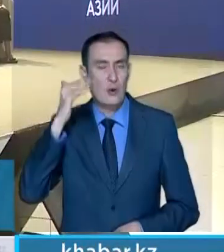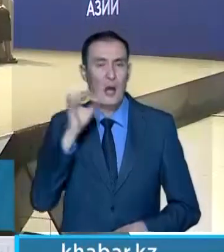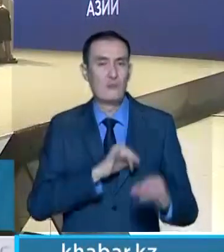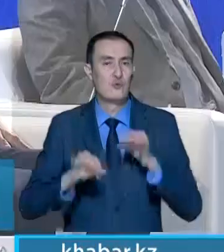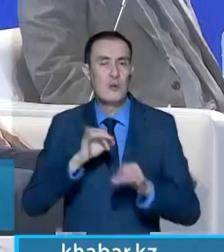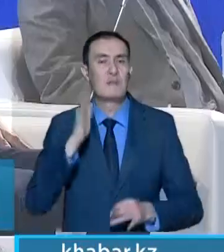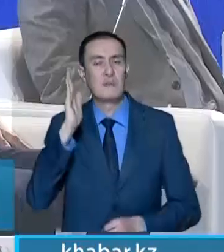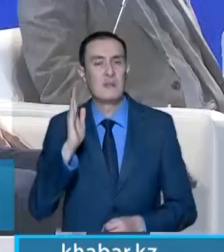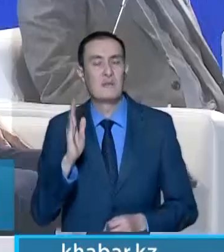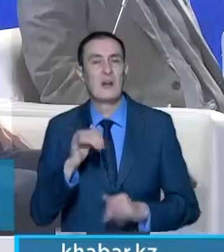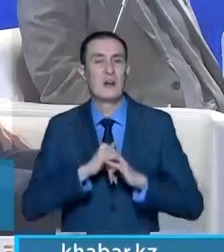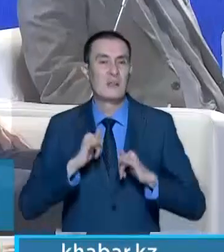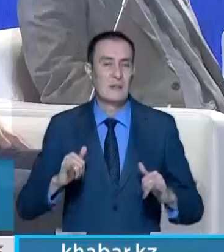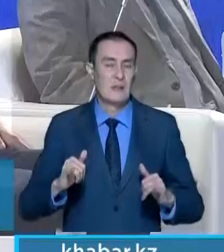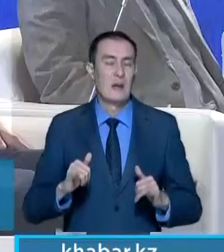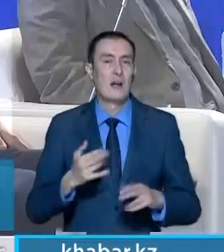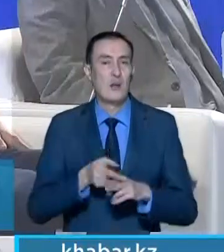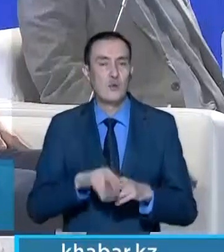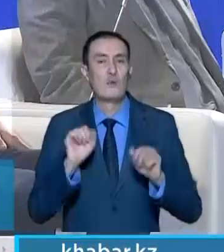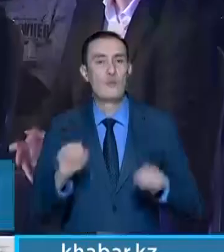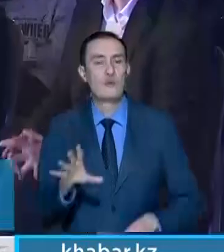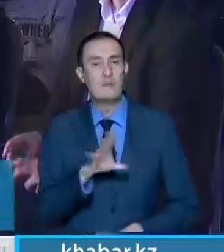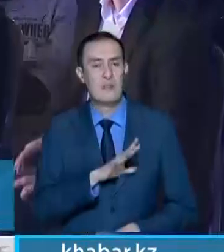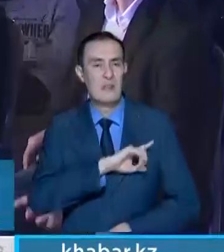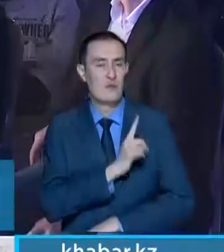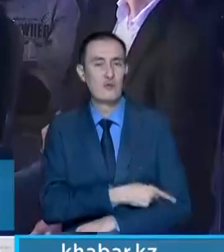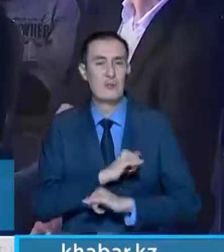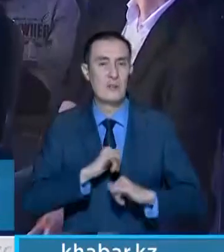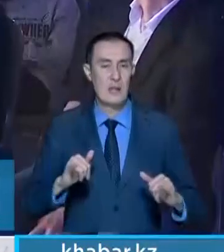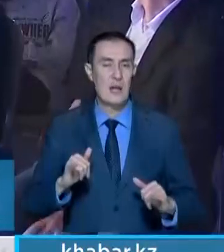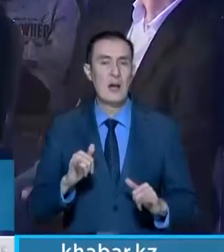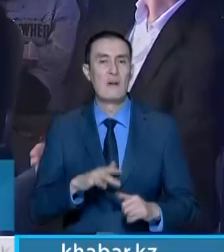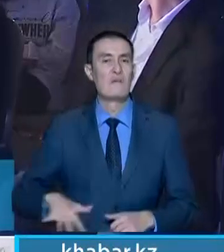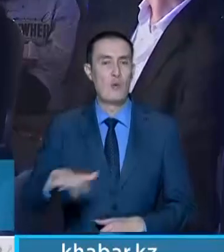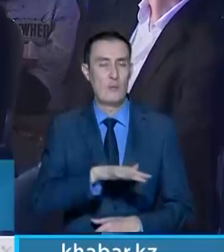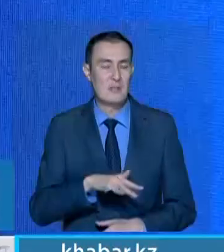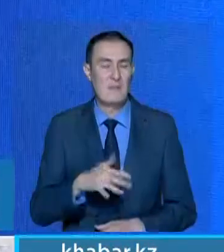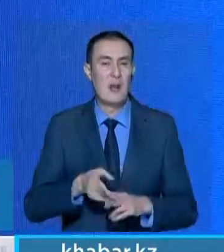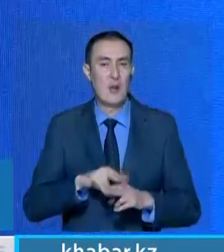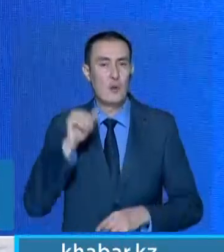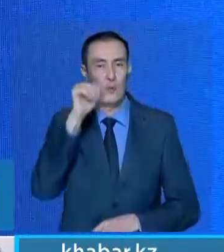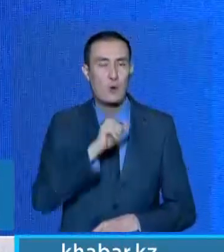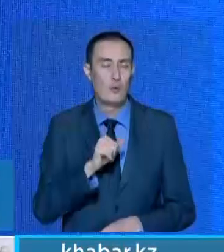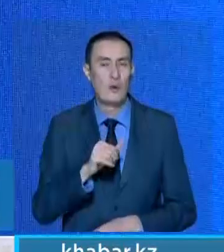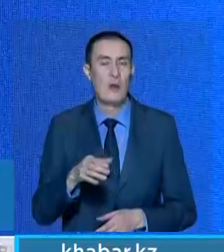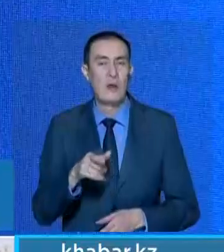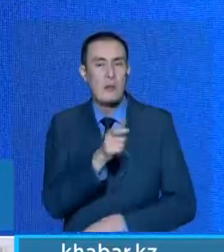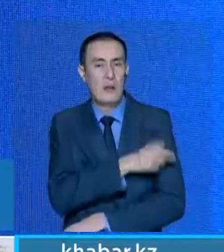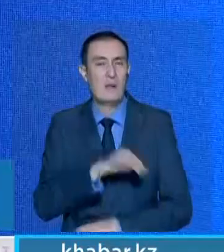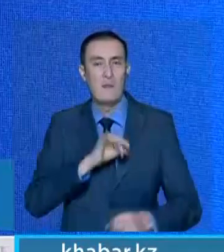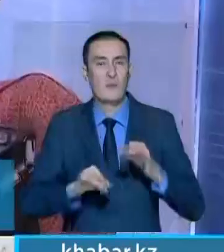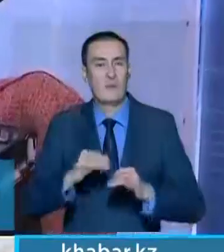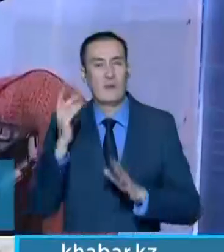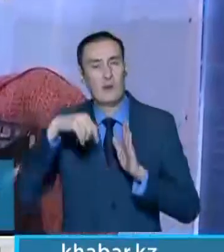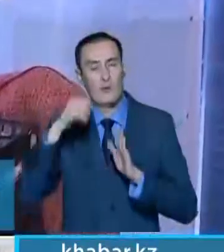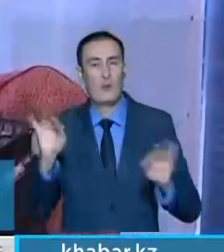обсуждают перспективы и пути развития этой сферы, которая может стать движущей силой для всего региона. В этом году в орбите делегатов сферы кино,